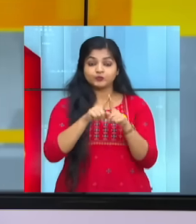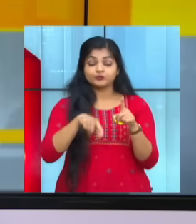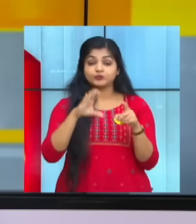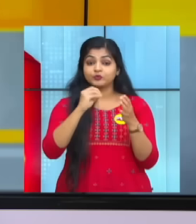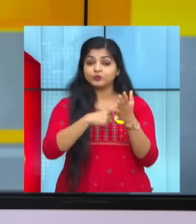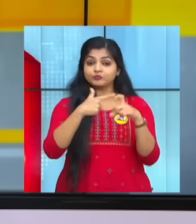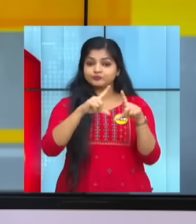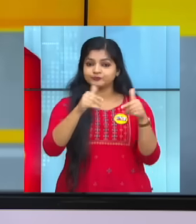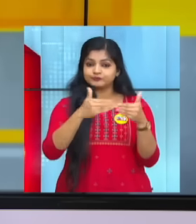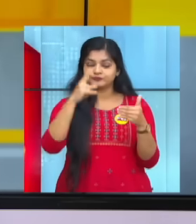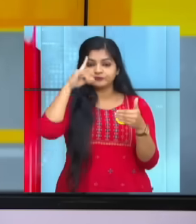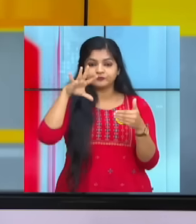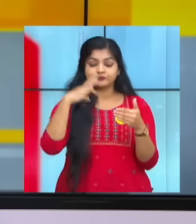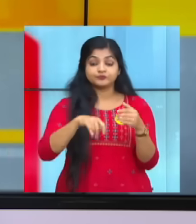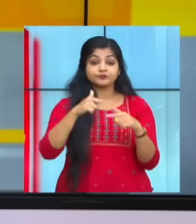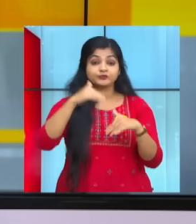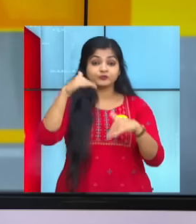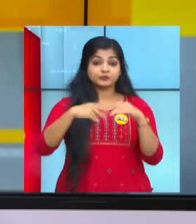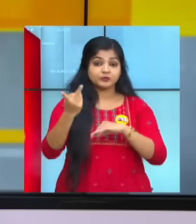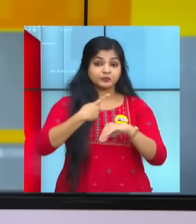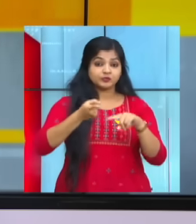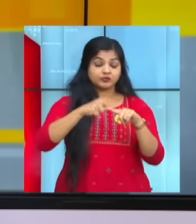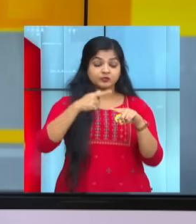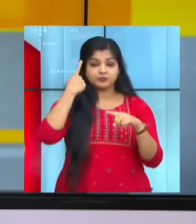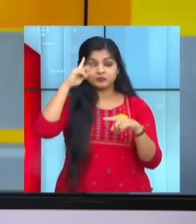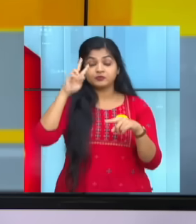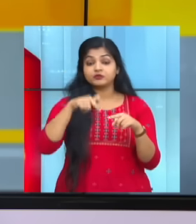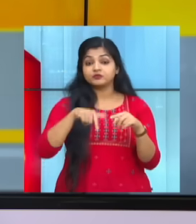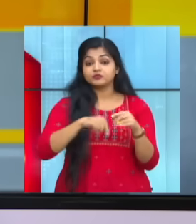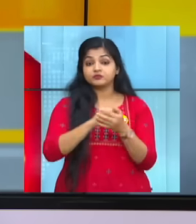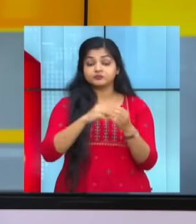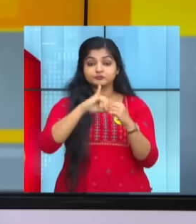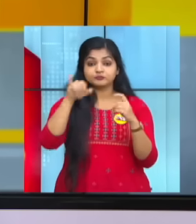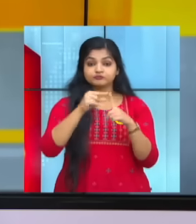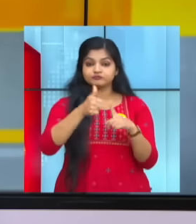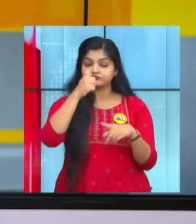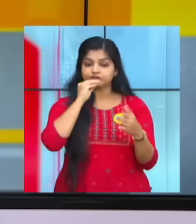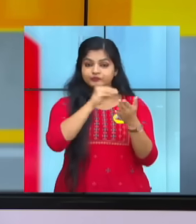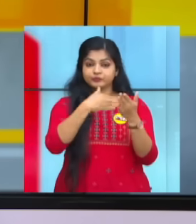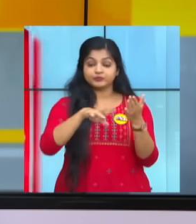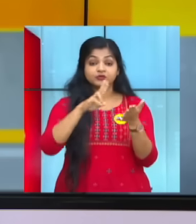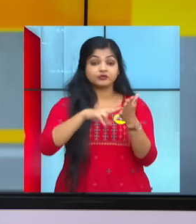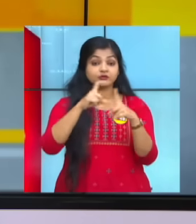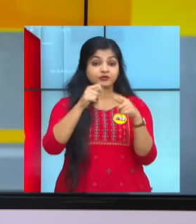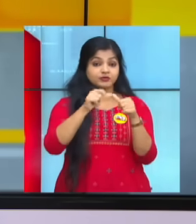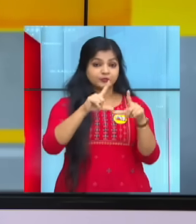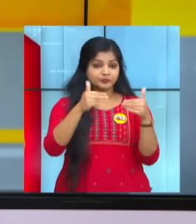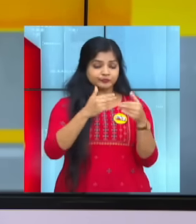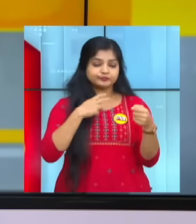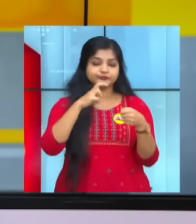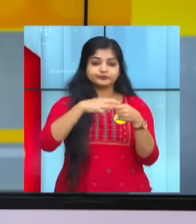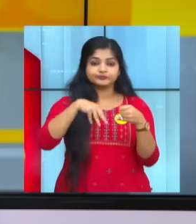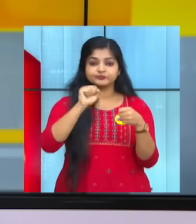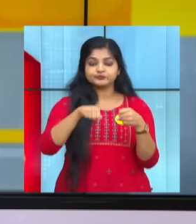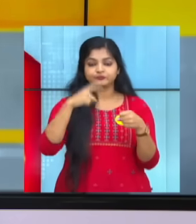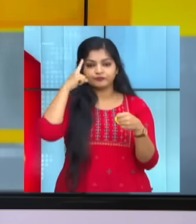കമ്മിറ്റിയിൽ ധാരണയായി തെരഞ്ഞെടുപ്പ് തിരിച്ചടിയിലെ കടുത്ത അമർശം പക്ഷേ ബിജെപി നേതൃത്വത്തെ അറിയിക്കും തൽക്കാലം എൻഡിഎ യോഗങ്ങളിൽ പങ്കെടുക്കാനും തീരുമാനമായിട്ടുണ്ട്